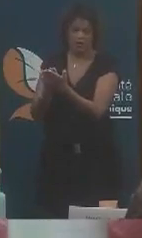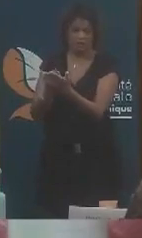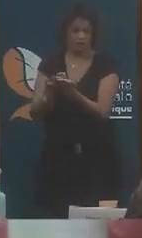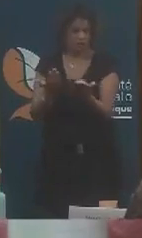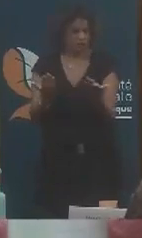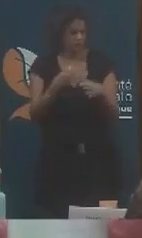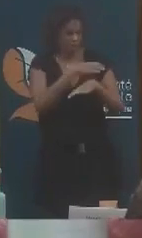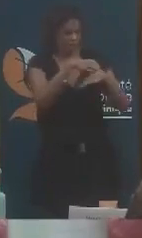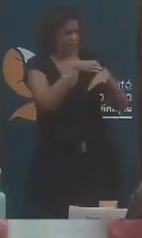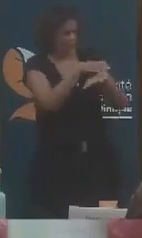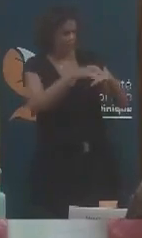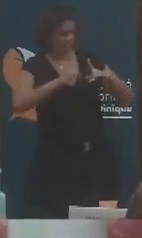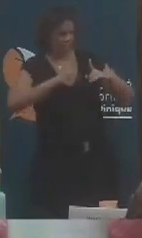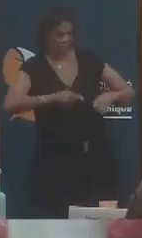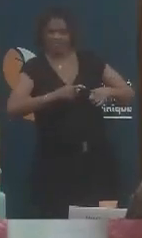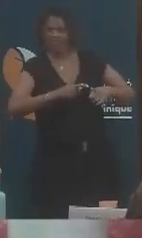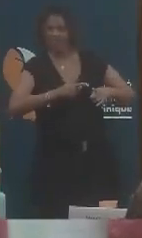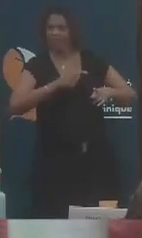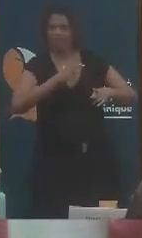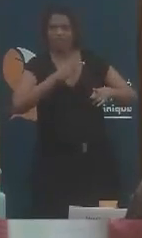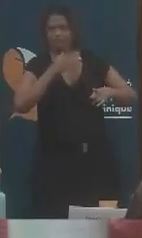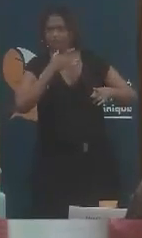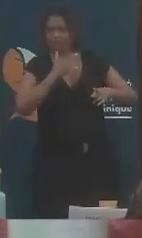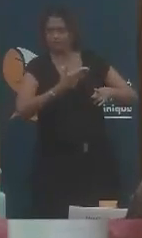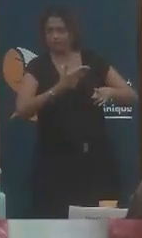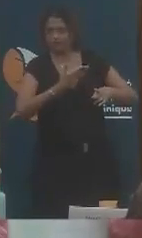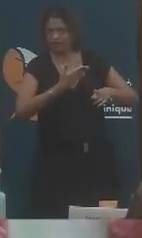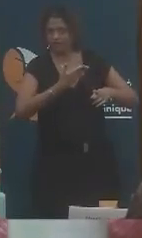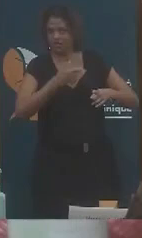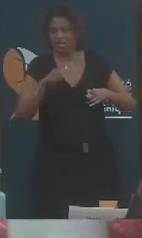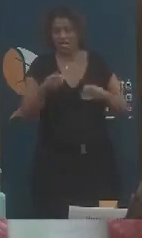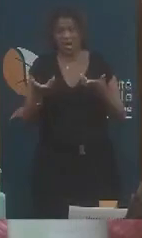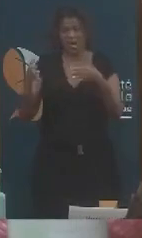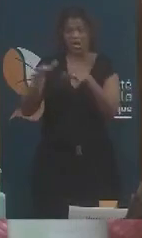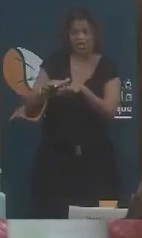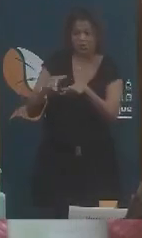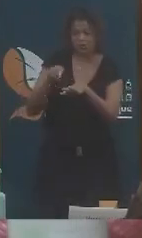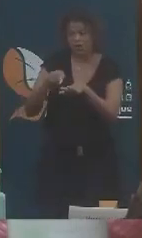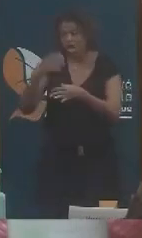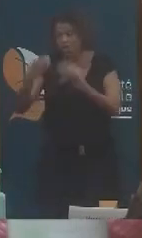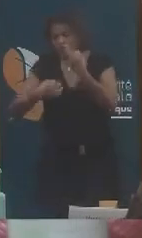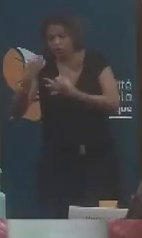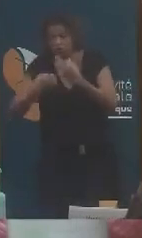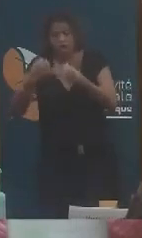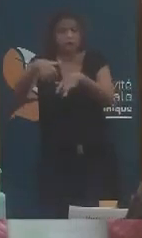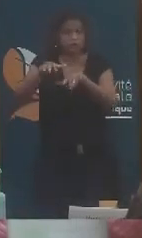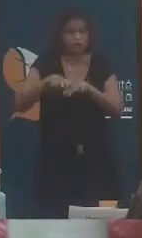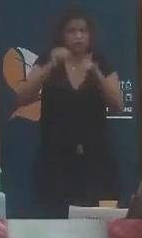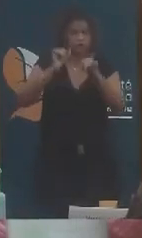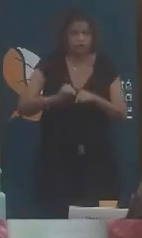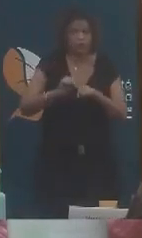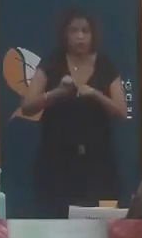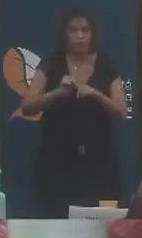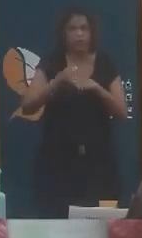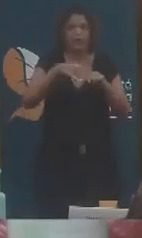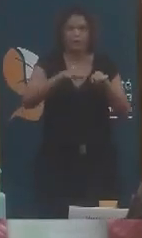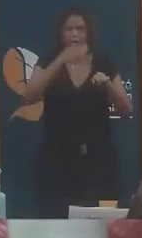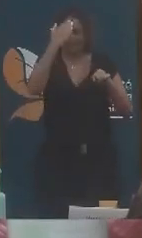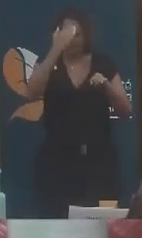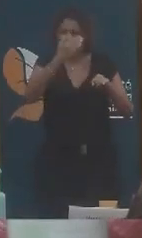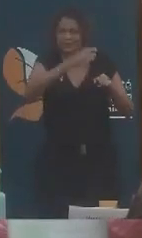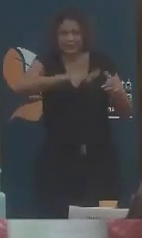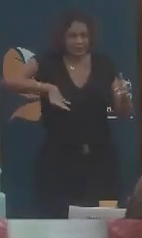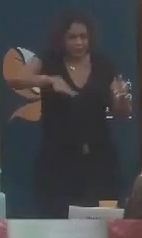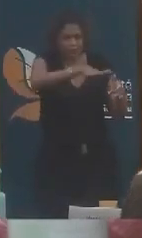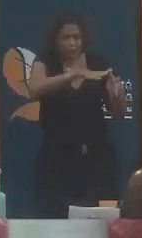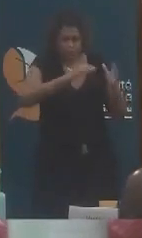préfet. Une délibération prise par l'Assemblée, ça relève du tribunal administratif. Une résolution, c'est un plus haut niveau.